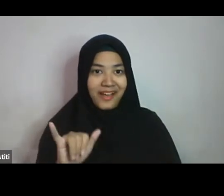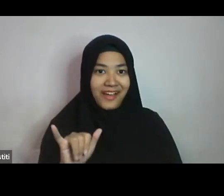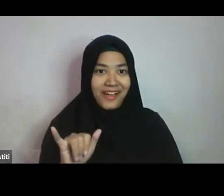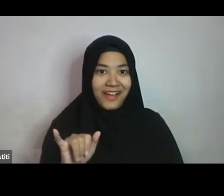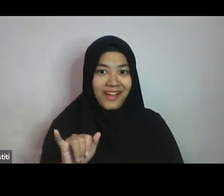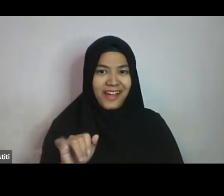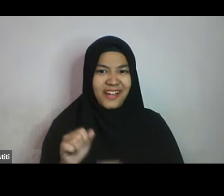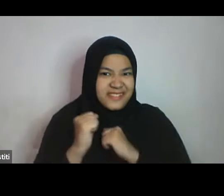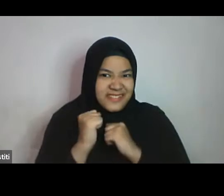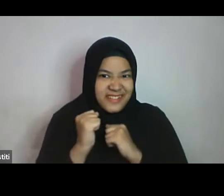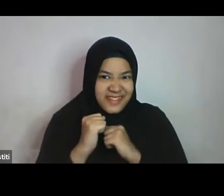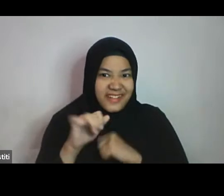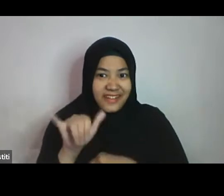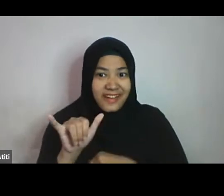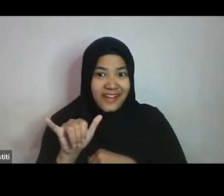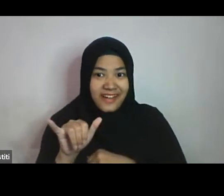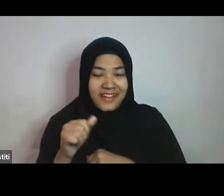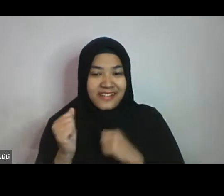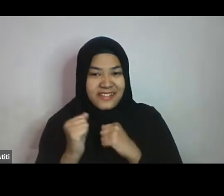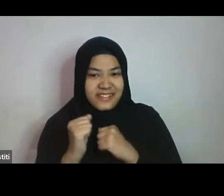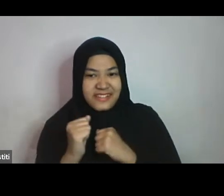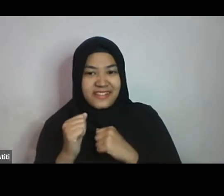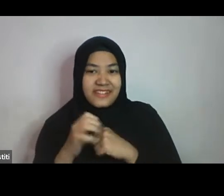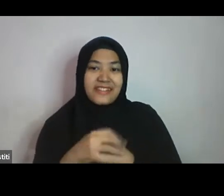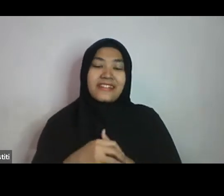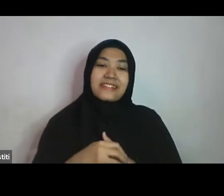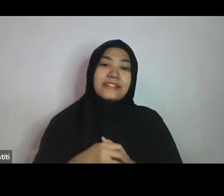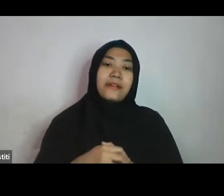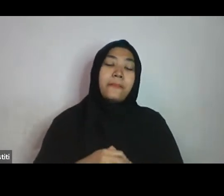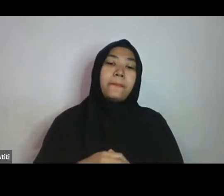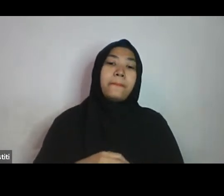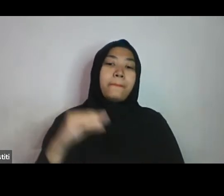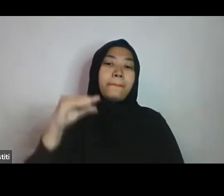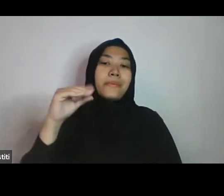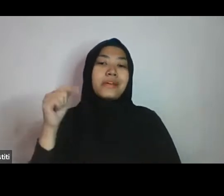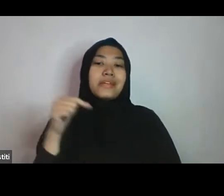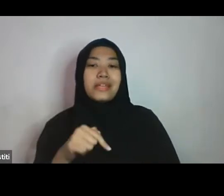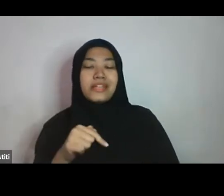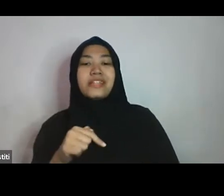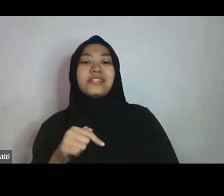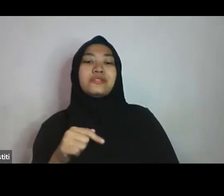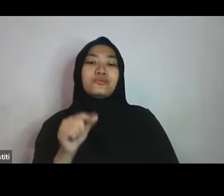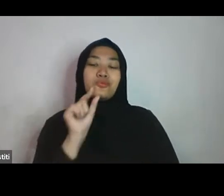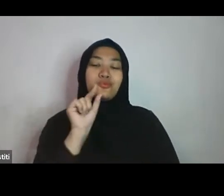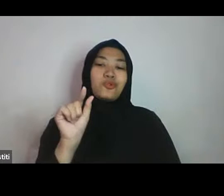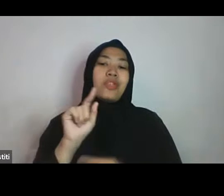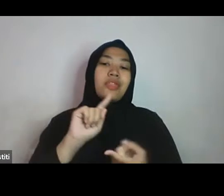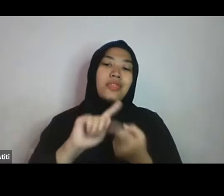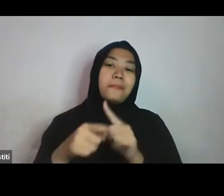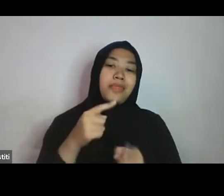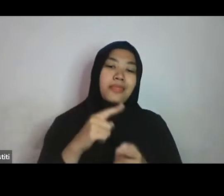ya. Melbourne dingin pagi ini. Jadi buat kawan-kawan yang